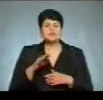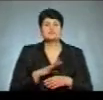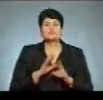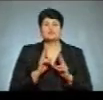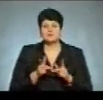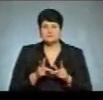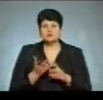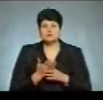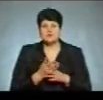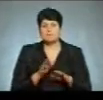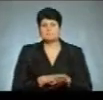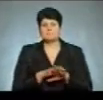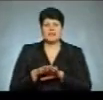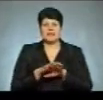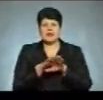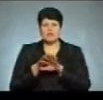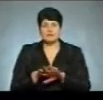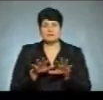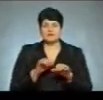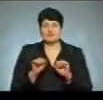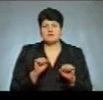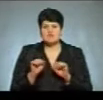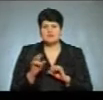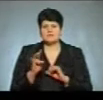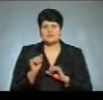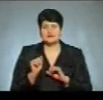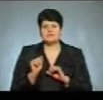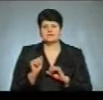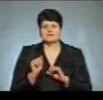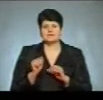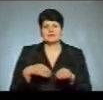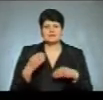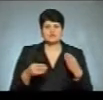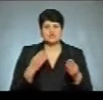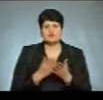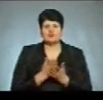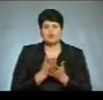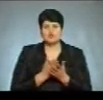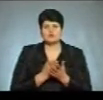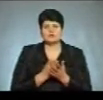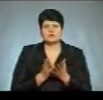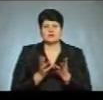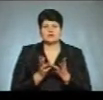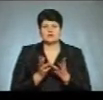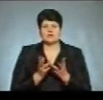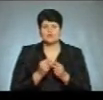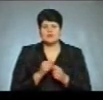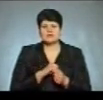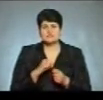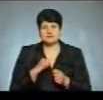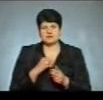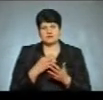так, що субсидії перераховувалися місцевими управліннями для надавачів послуг, які враховували свої особові рахунки